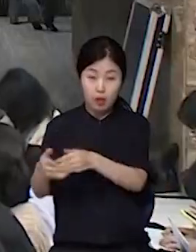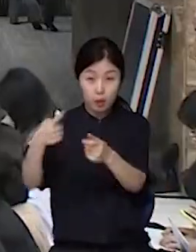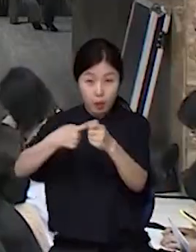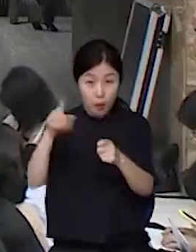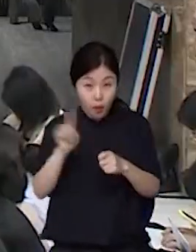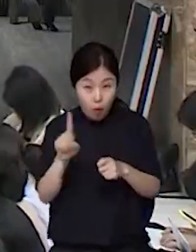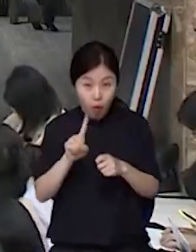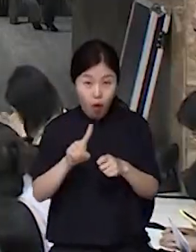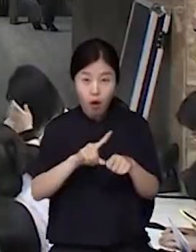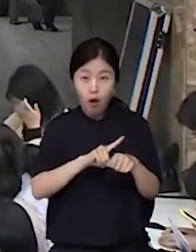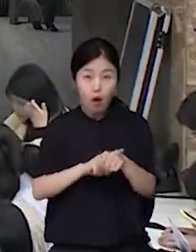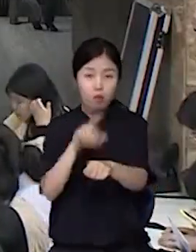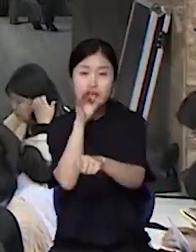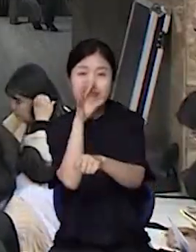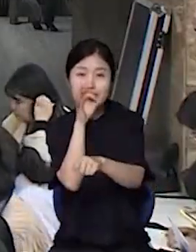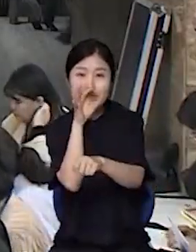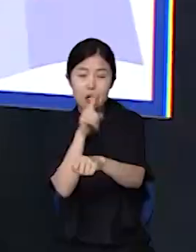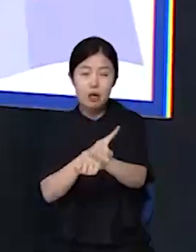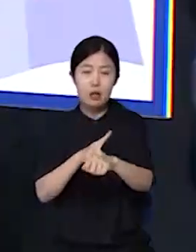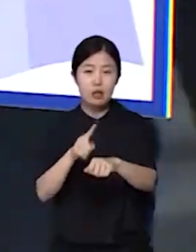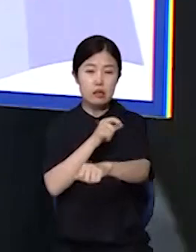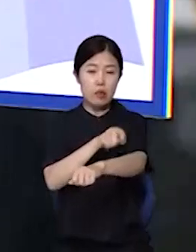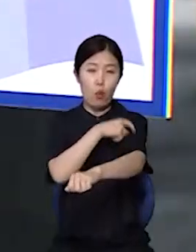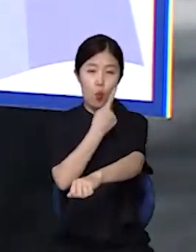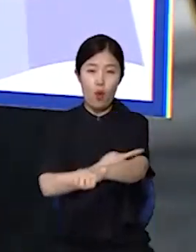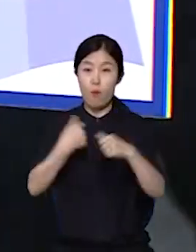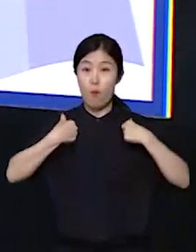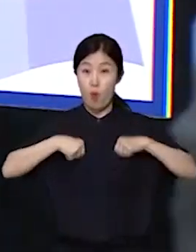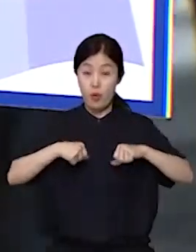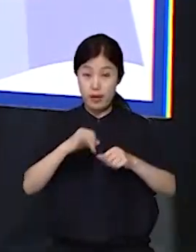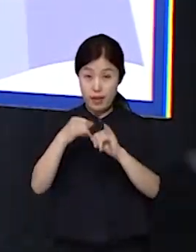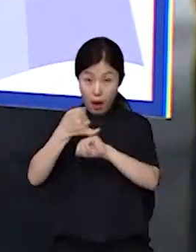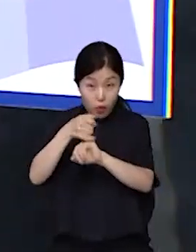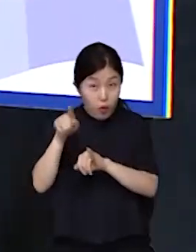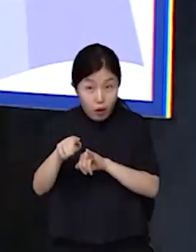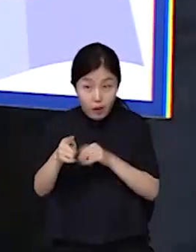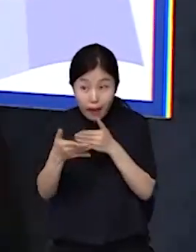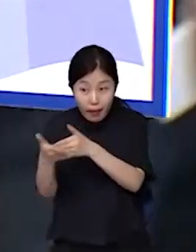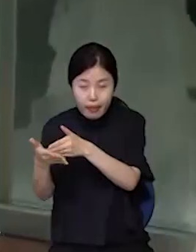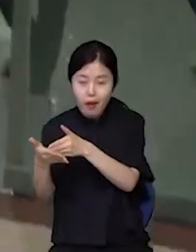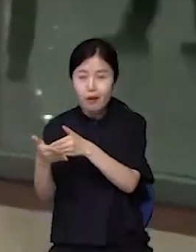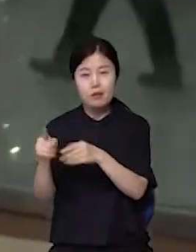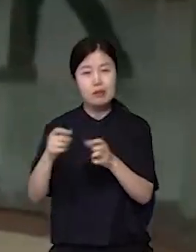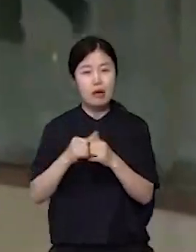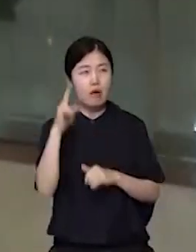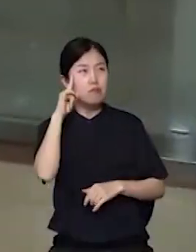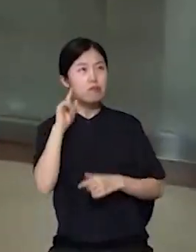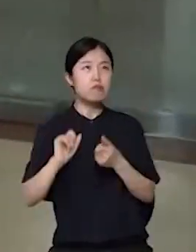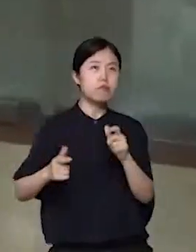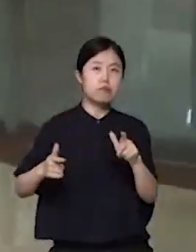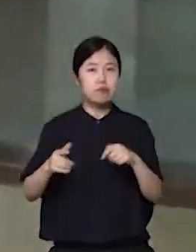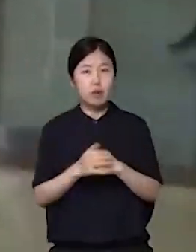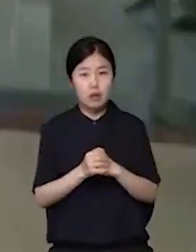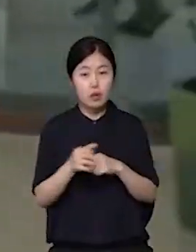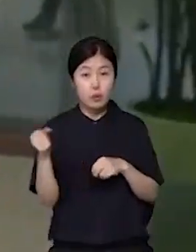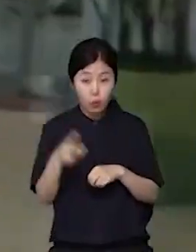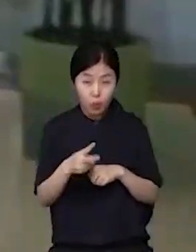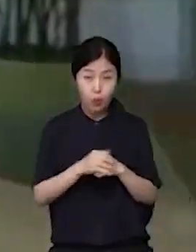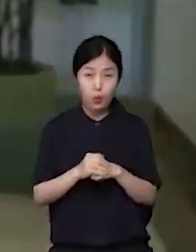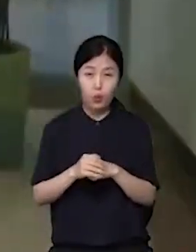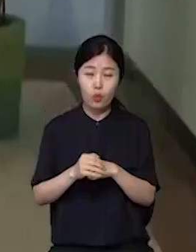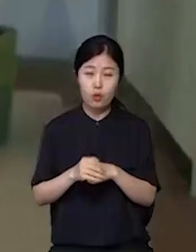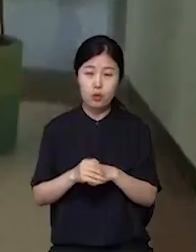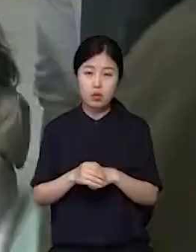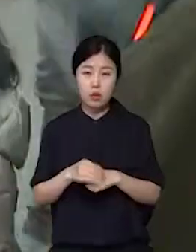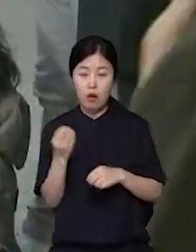포기 서약은 현역 의원들의 미온적 태도로 논의가 중단됐습니다. 2호 혁신안인 꼼수 탈당 방지책